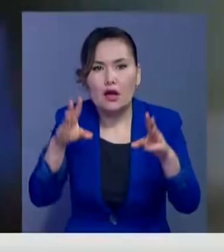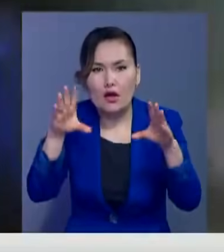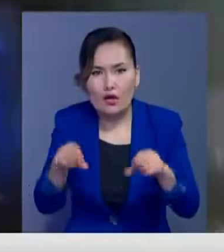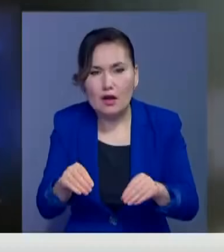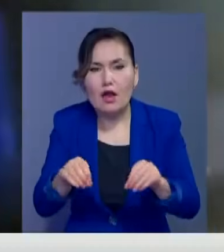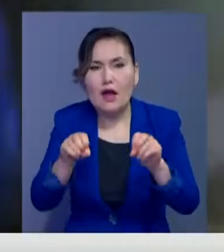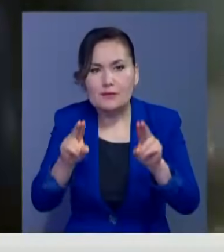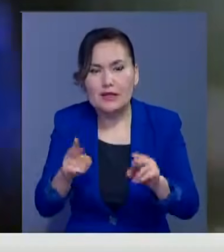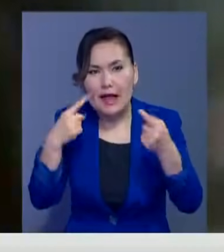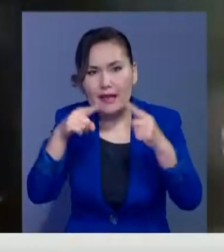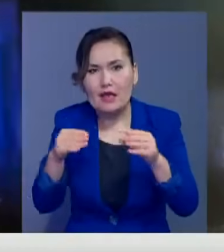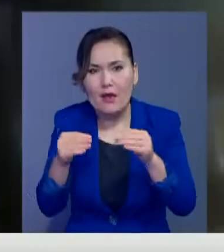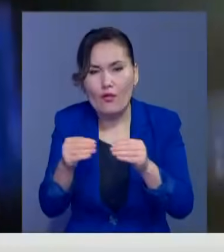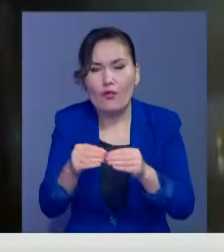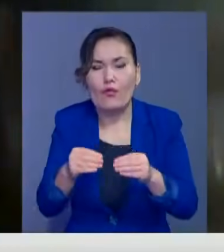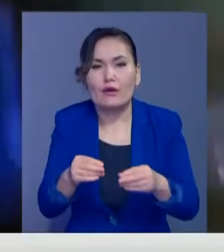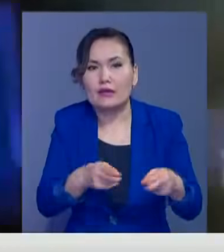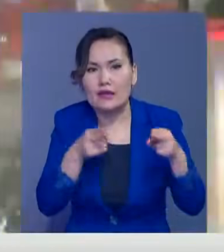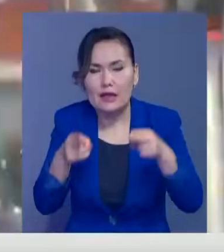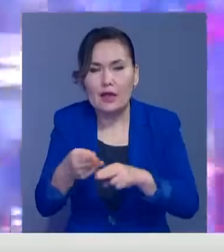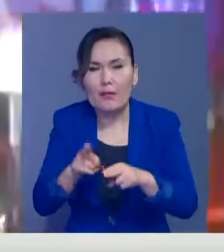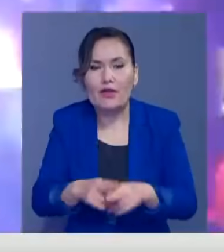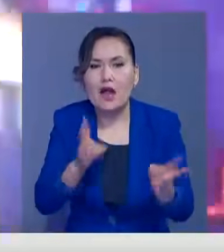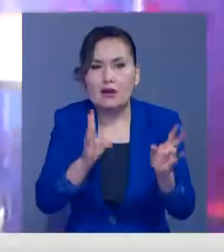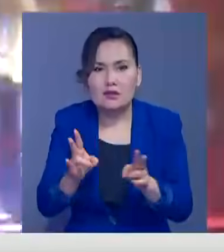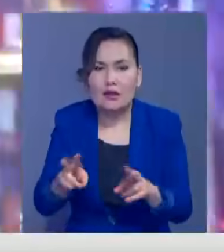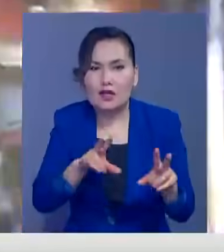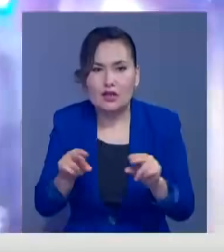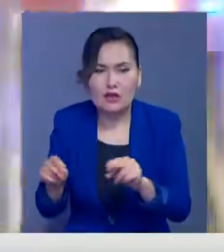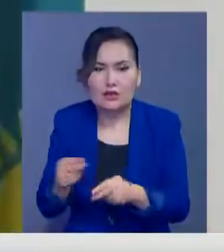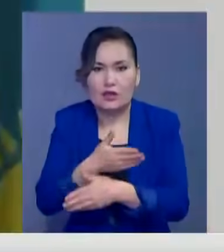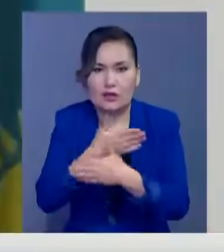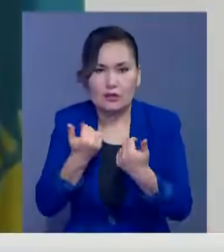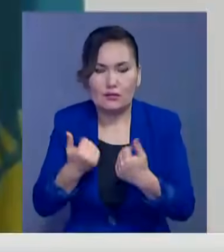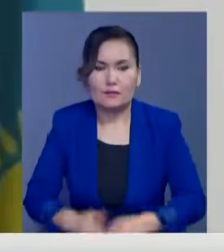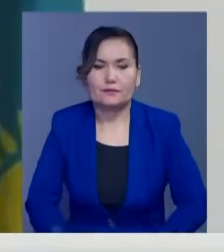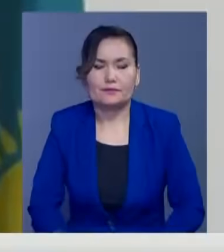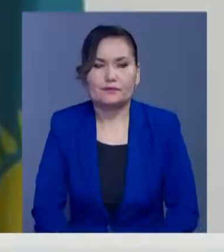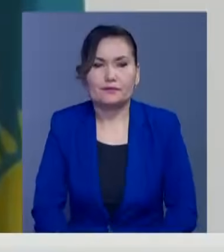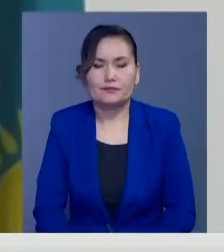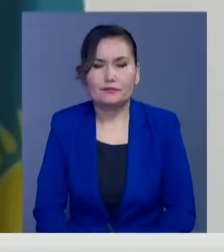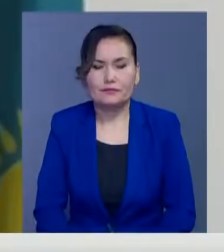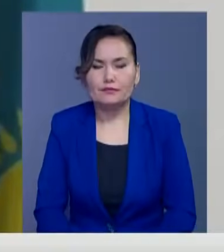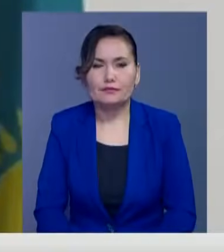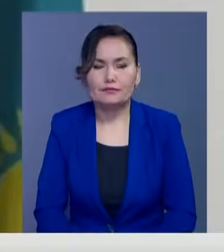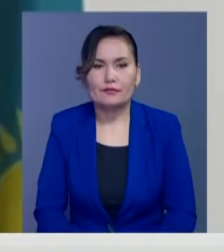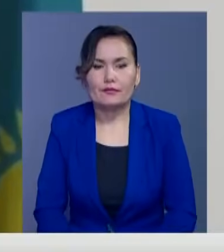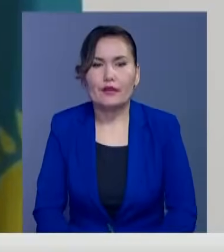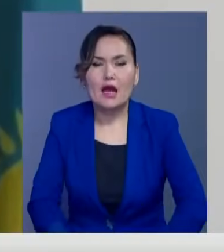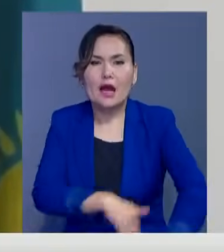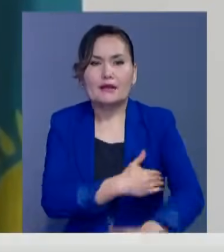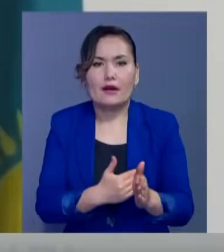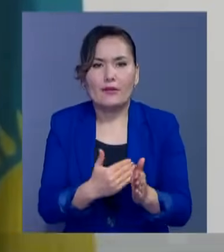шақты арнайы техника қолданылды. Зардап шеккен адам жоқ. Температураның жоғарылауына